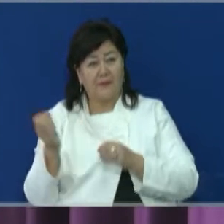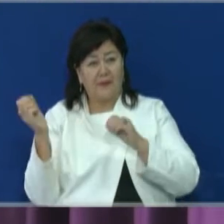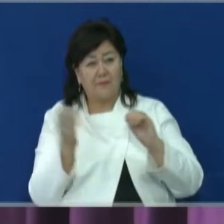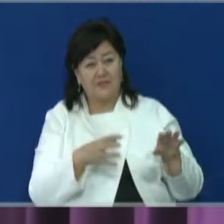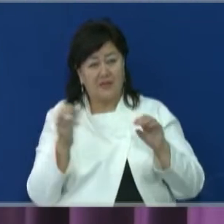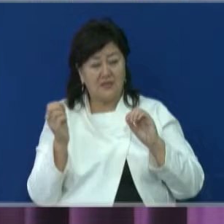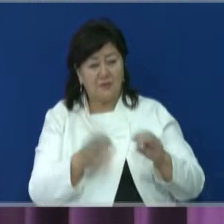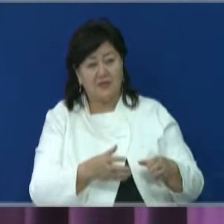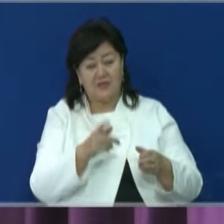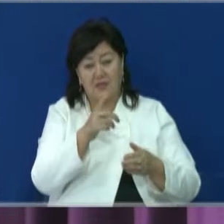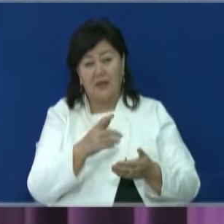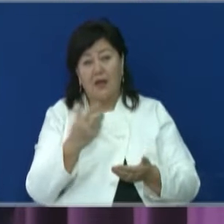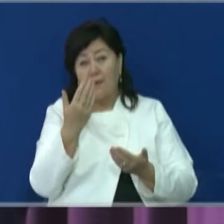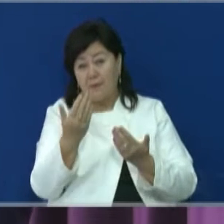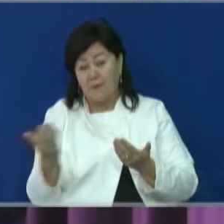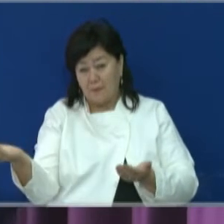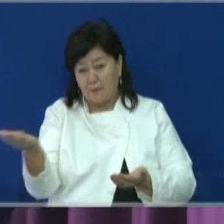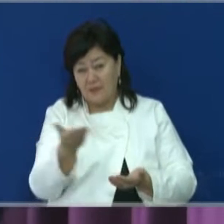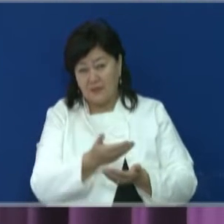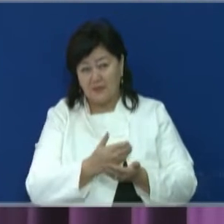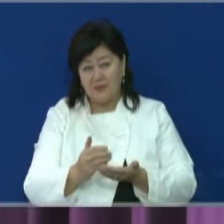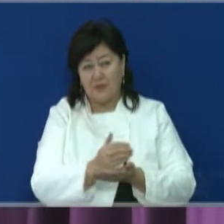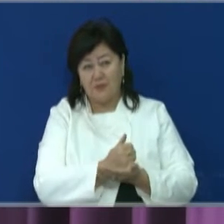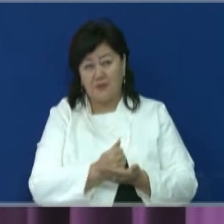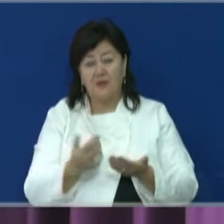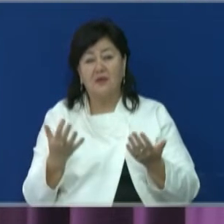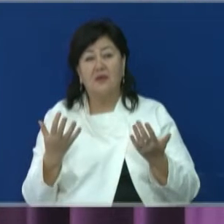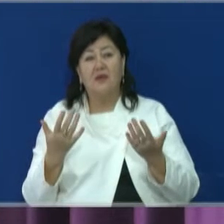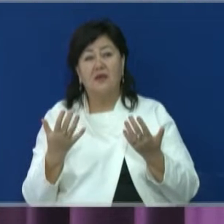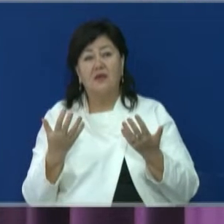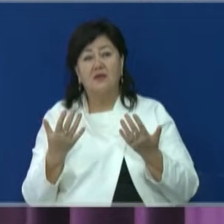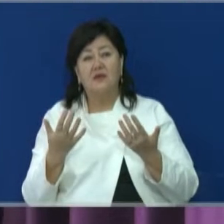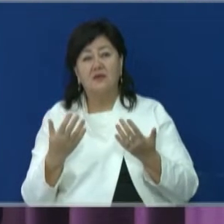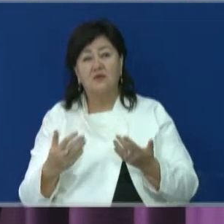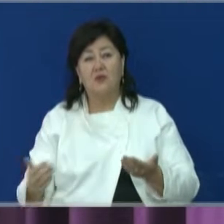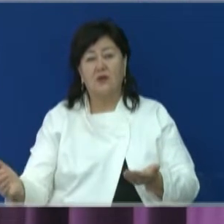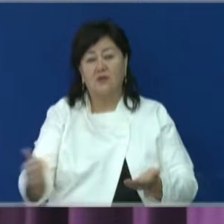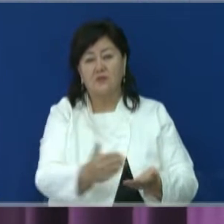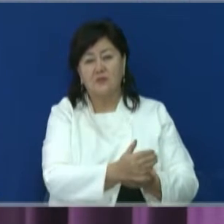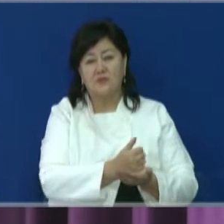біз жинаймыз артынан. Мен нарада ана жол простетіп қаншама мусорды жинаттырдым.